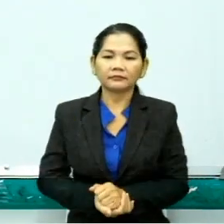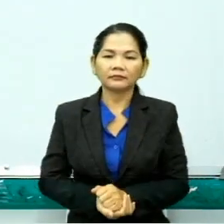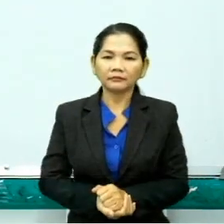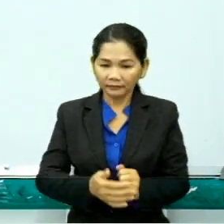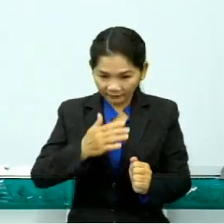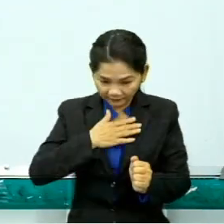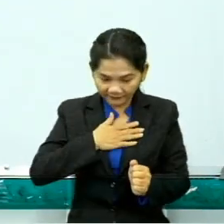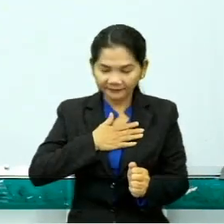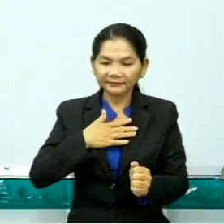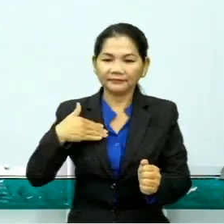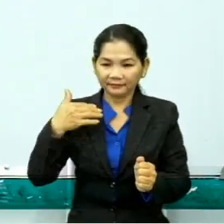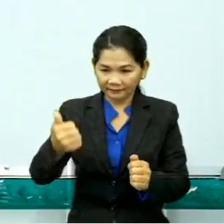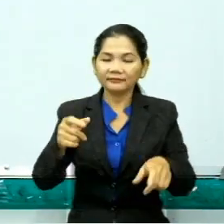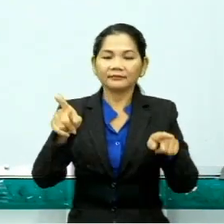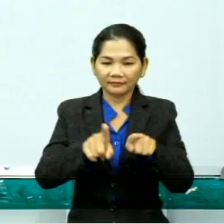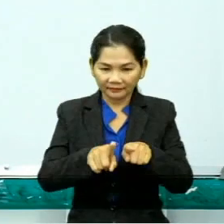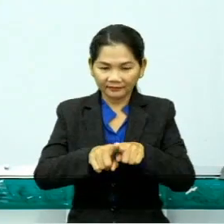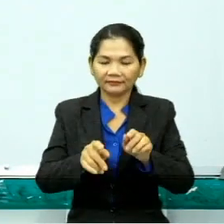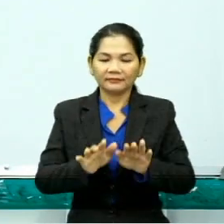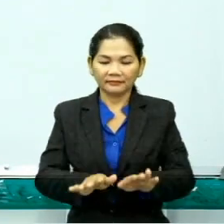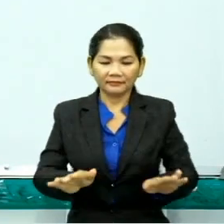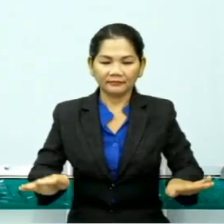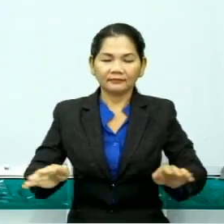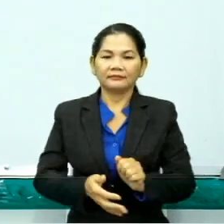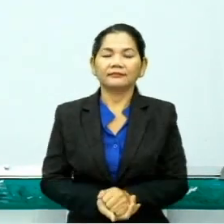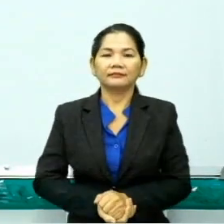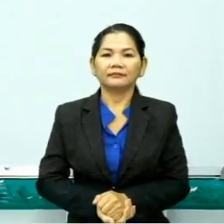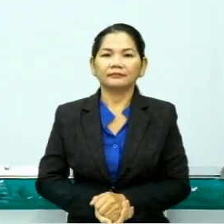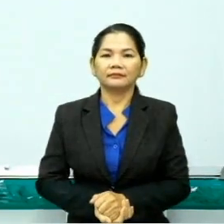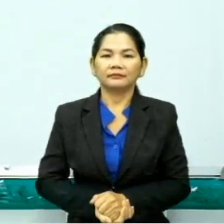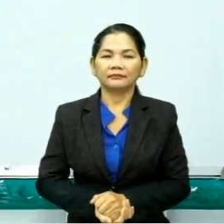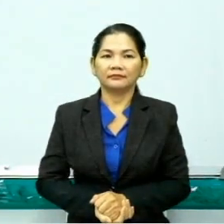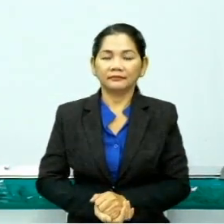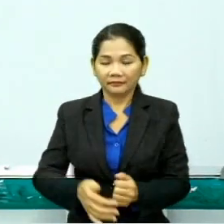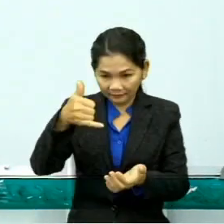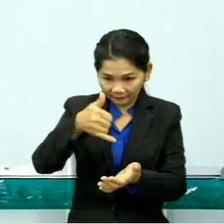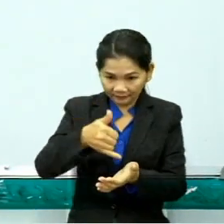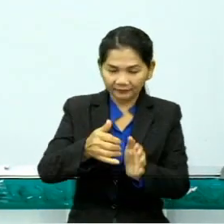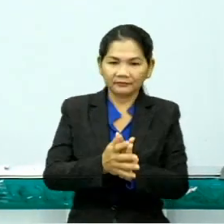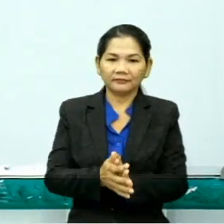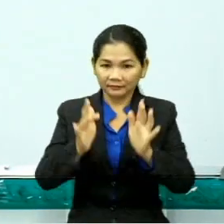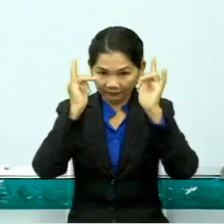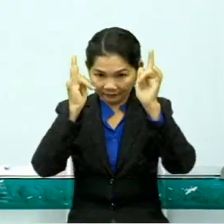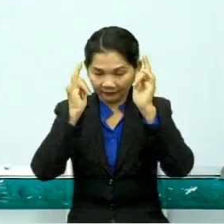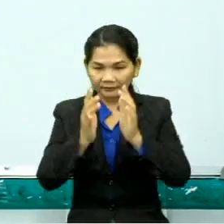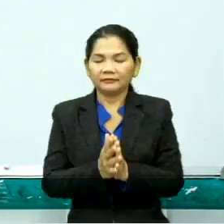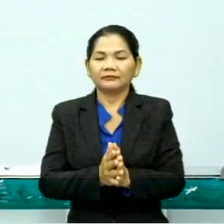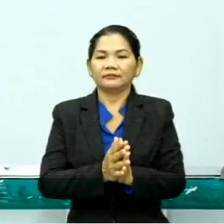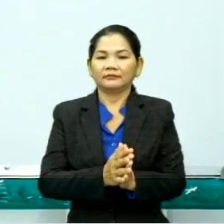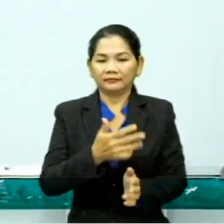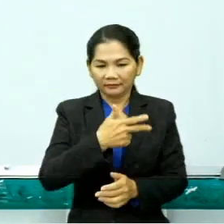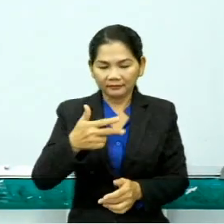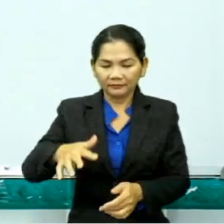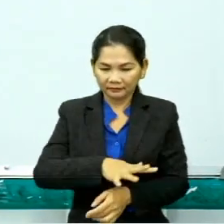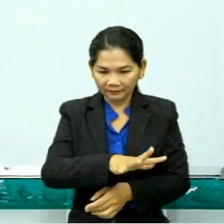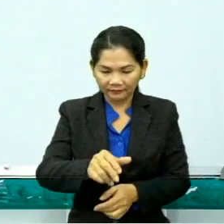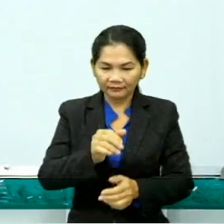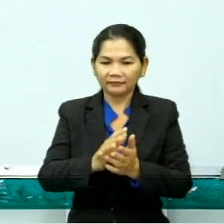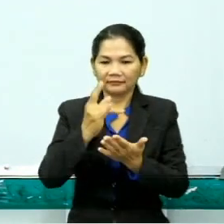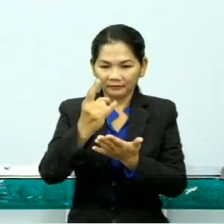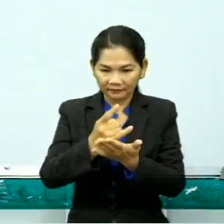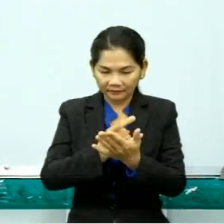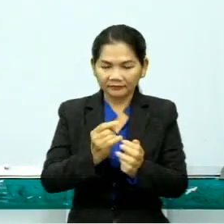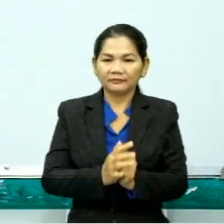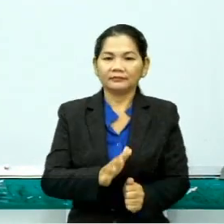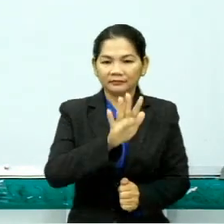này nè cựu có sọc sợ bái đối chía con tặng ạ khả nê đá nè con. Chà thằng ngày ní nè cựu bọn riêng múc vị chía phía sạc máy. Mê